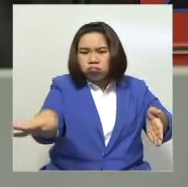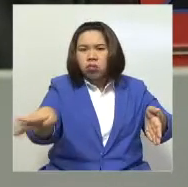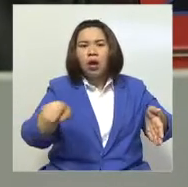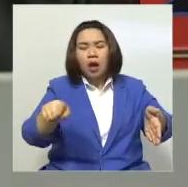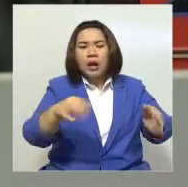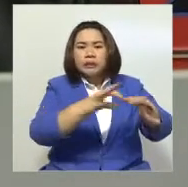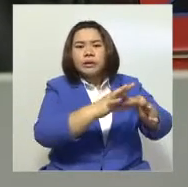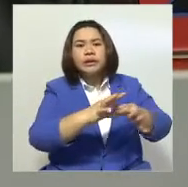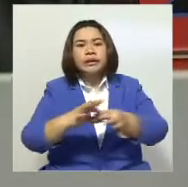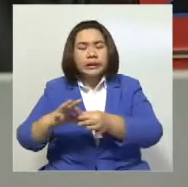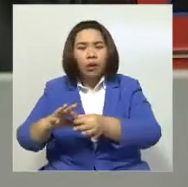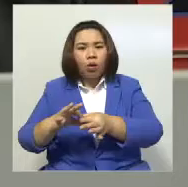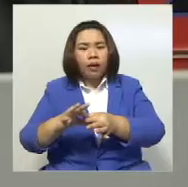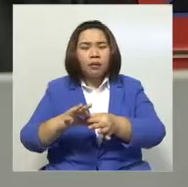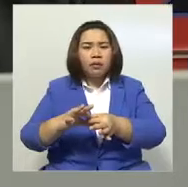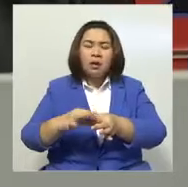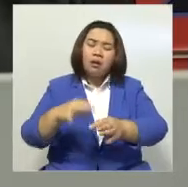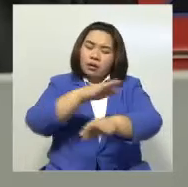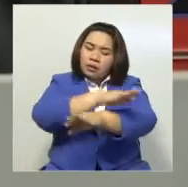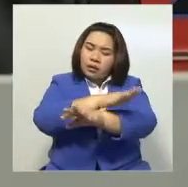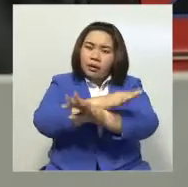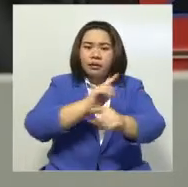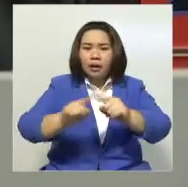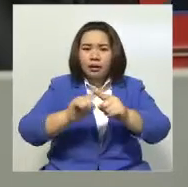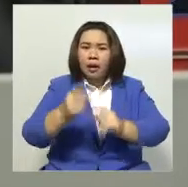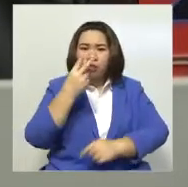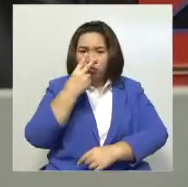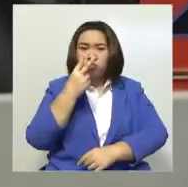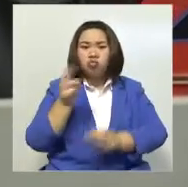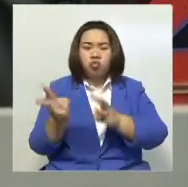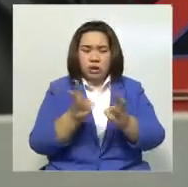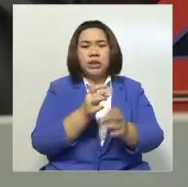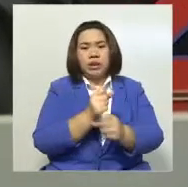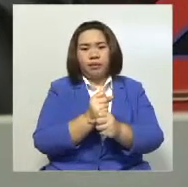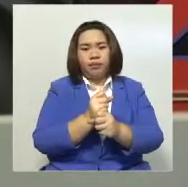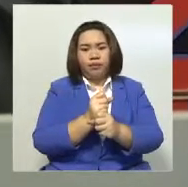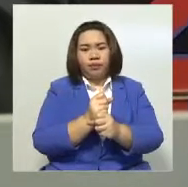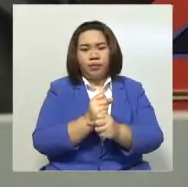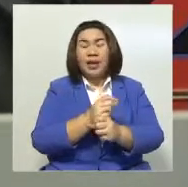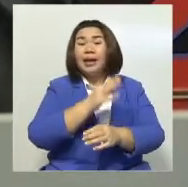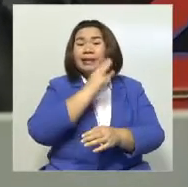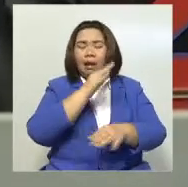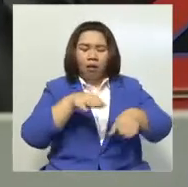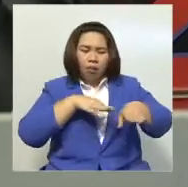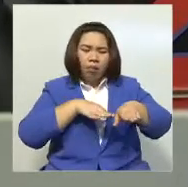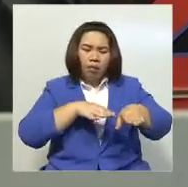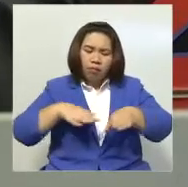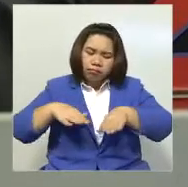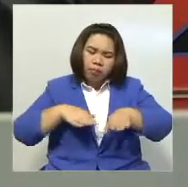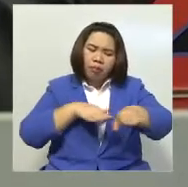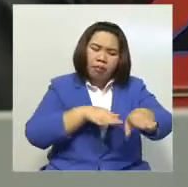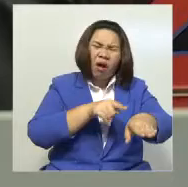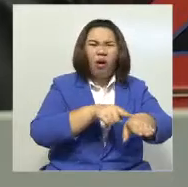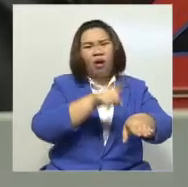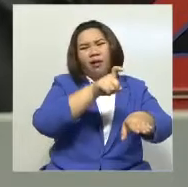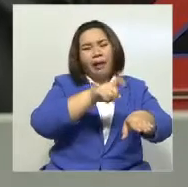มันเชื่อมต่อได้แล้วก็เส้นทางที่มันตันที่มันไปไหนระยะสั้นไม่ได้อันนั้นก็ผมใช้ได้คือมาตรงนี้มันติดตรงนี้ท่านก็ต้องอ้อมหาตร